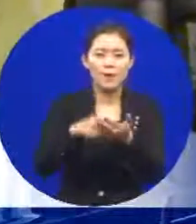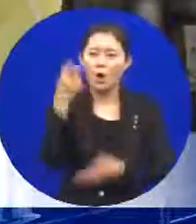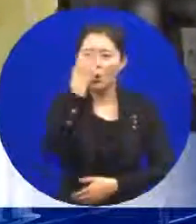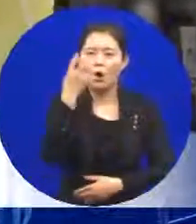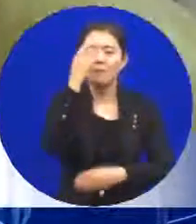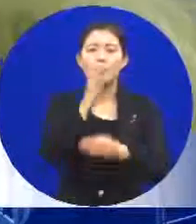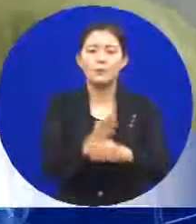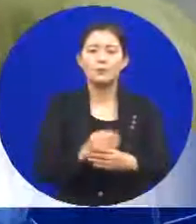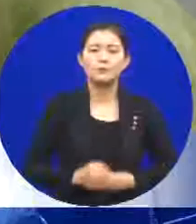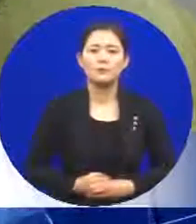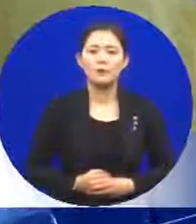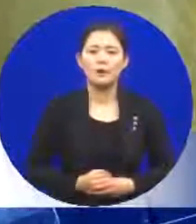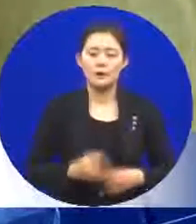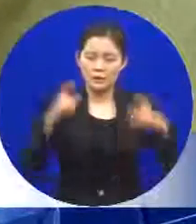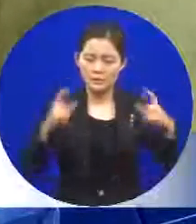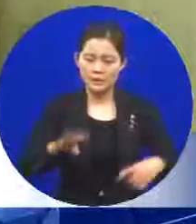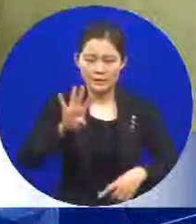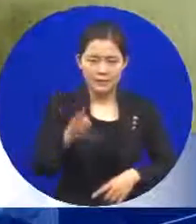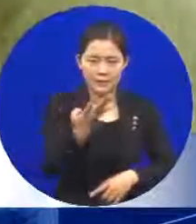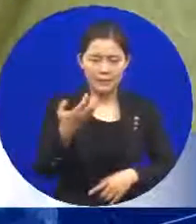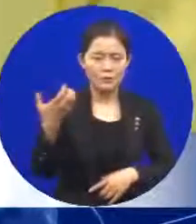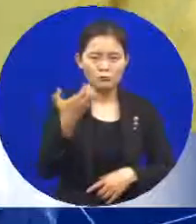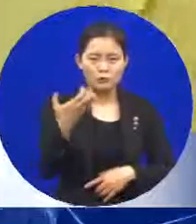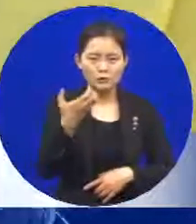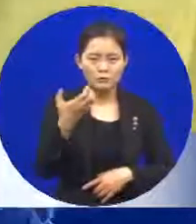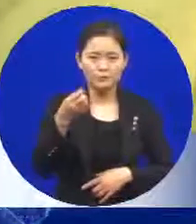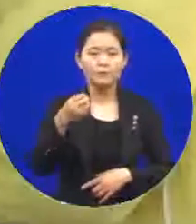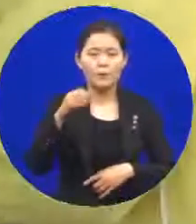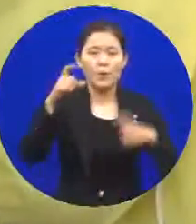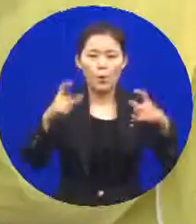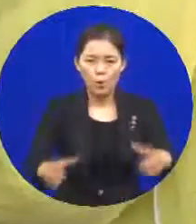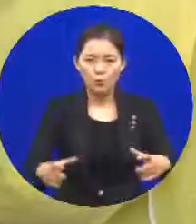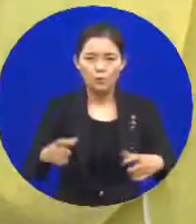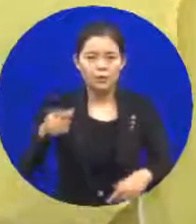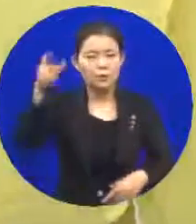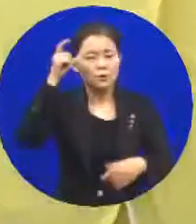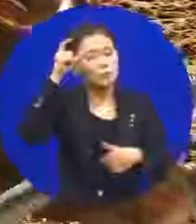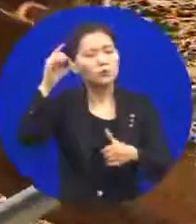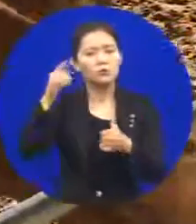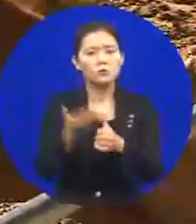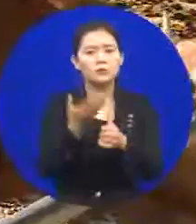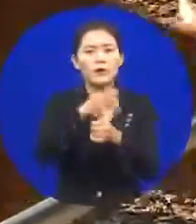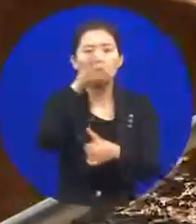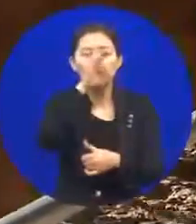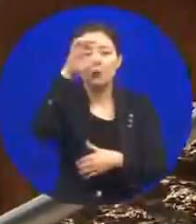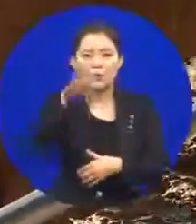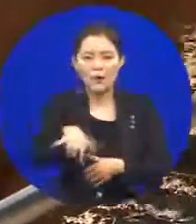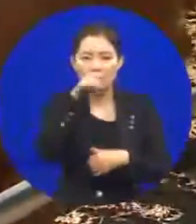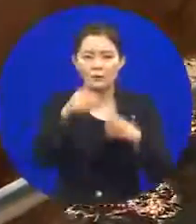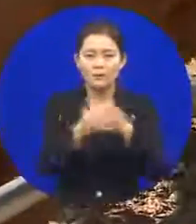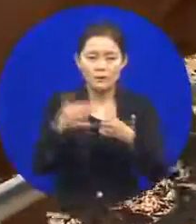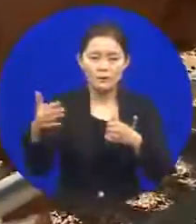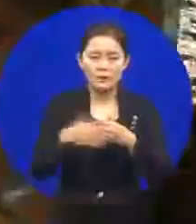점검을 벌이고 있습니다. 점검 대상은 관내 490여 곳의 축산농가 중 구제역 항체 형성률이 30% 이하인